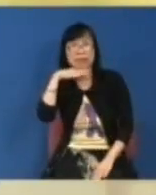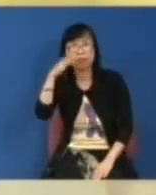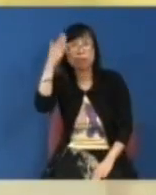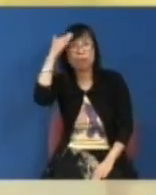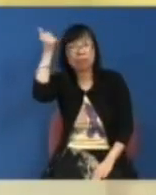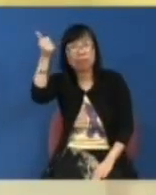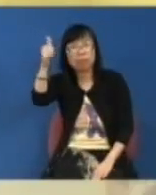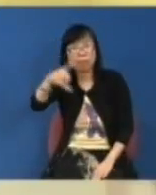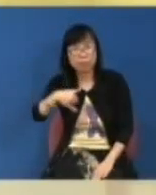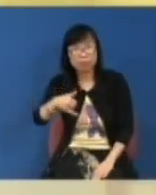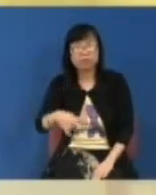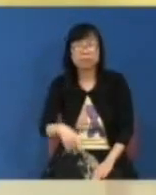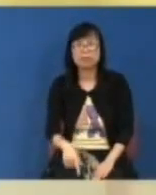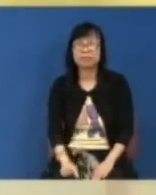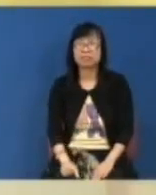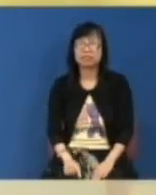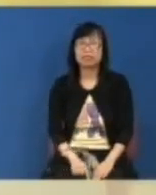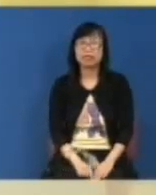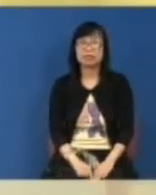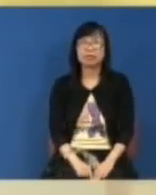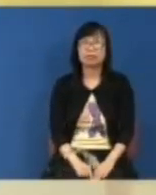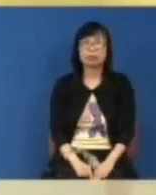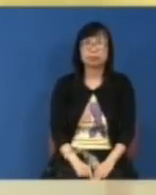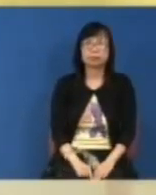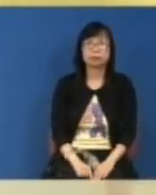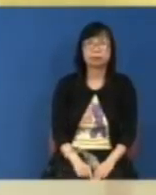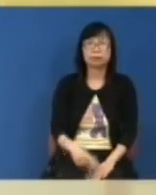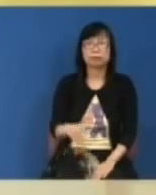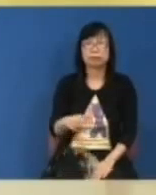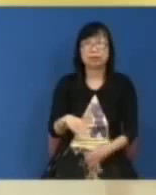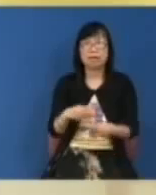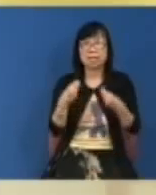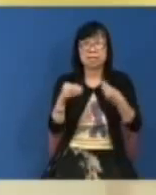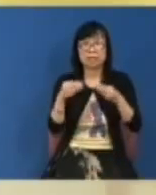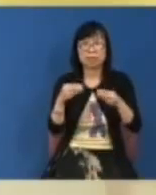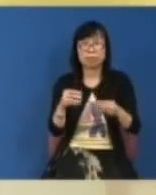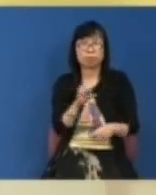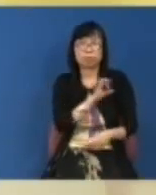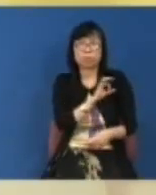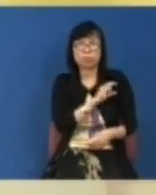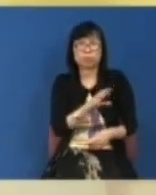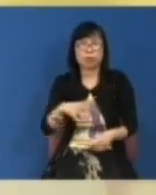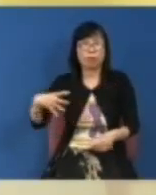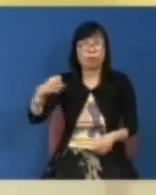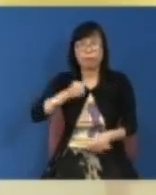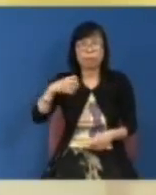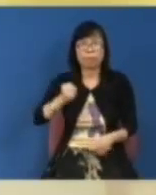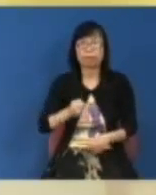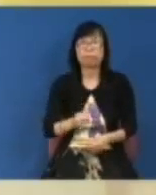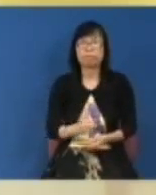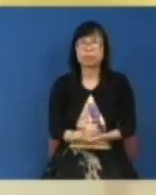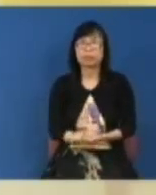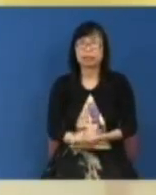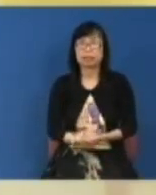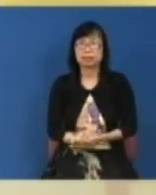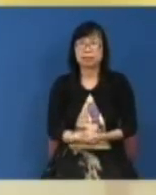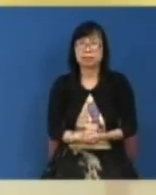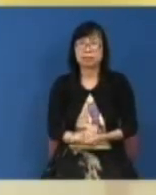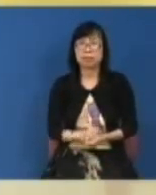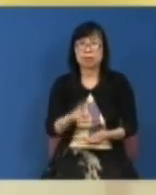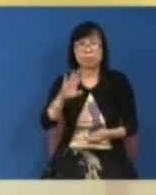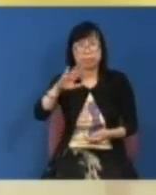咪先？ 我上咗位，我等 運道。咁你馮偉華會如無意外應該係教協會會長啦。如無意外又係因為教協會長，就可能做咗